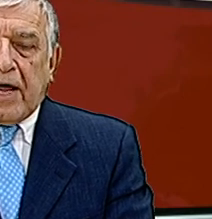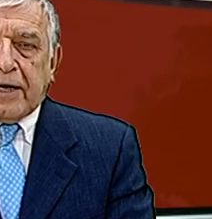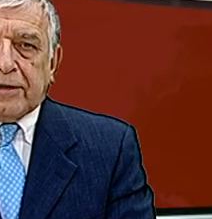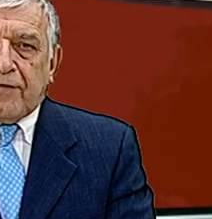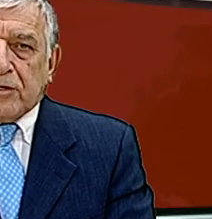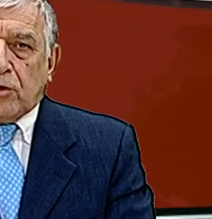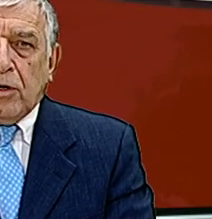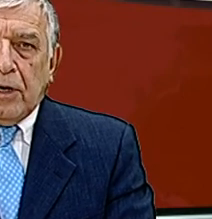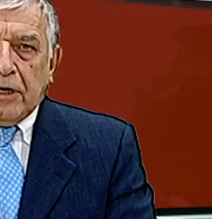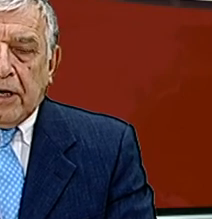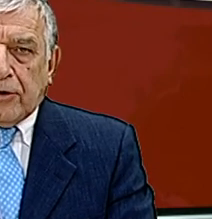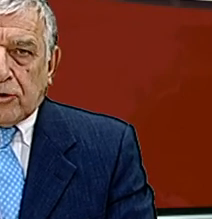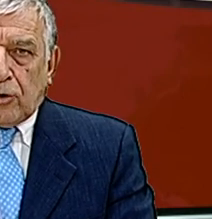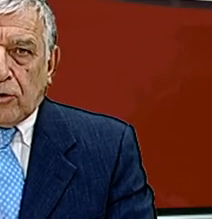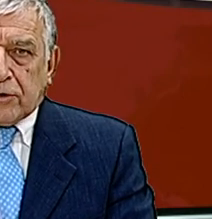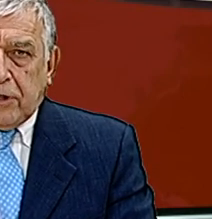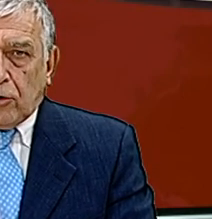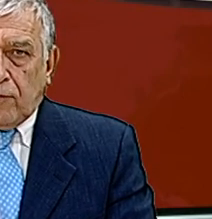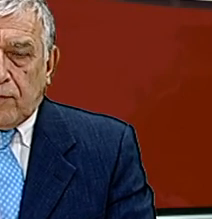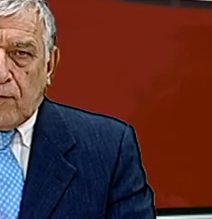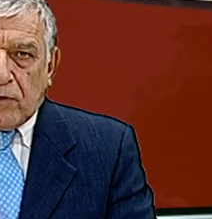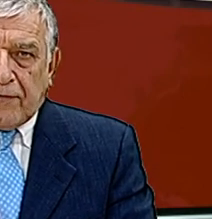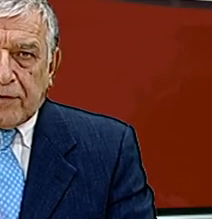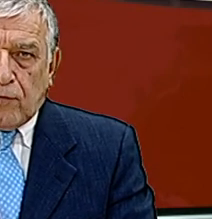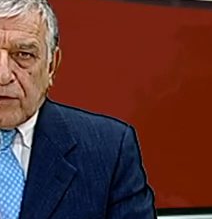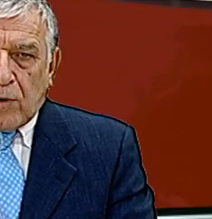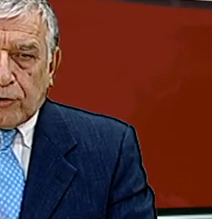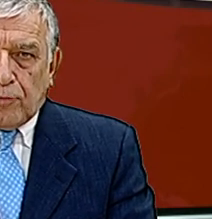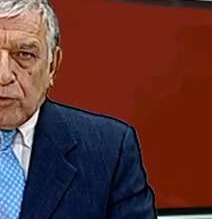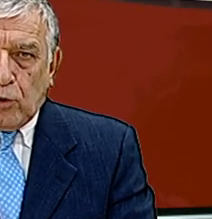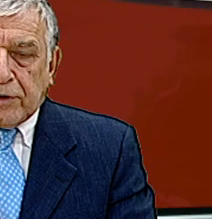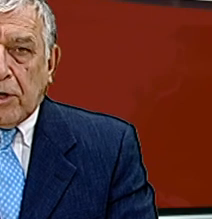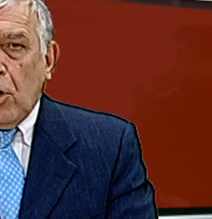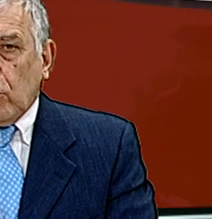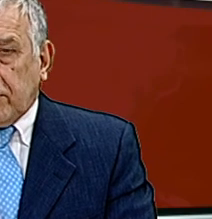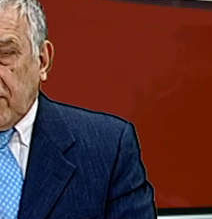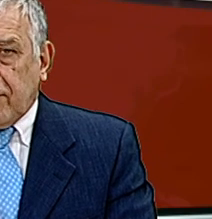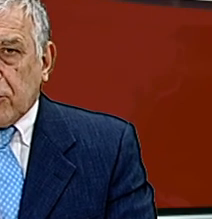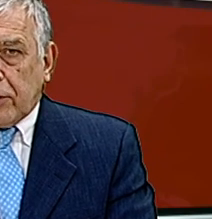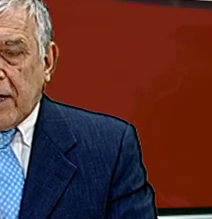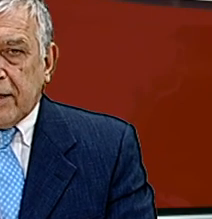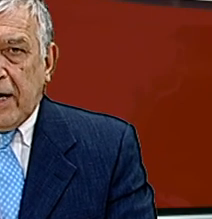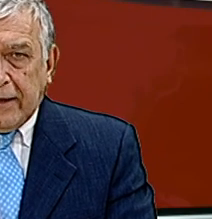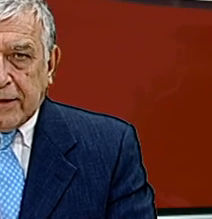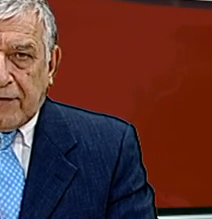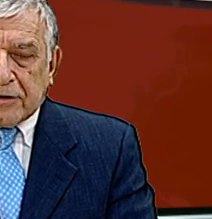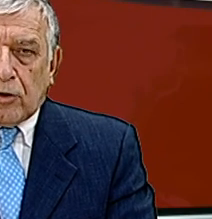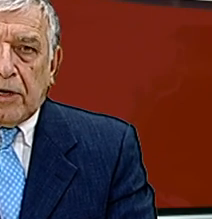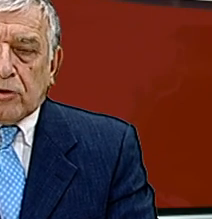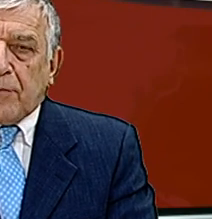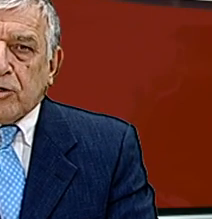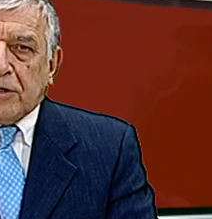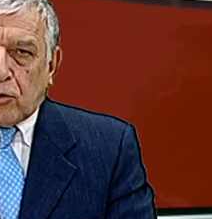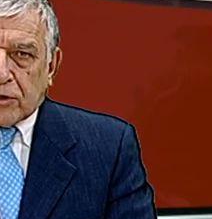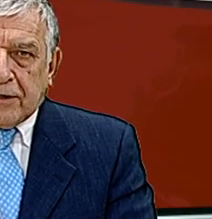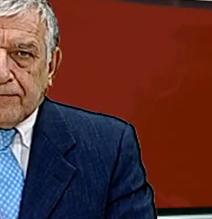seguire anche attraverso il nostro sito www caffè tv 24 punto it o di tenervi aggiornati anche attraverso la